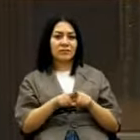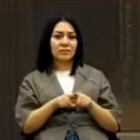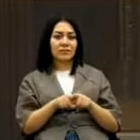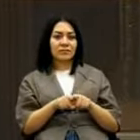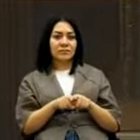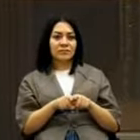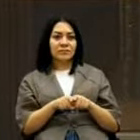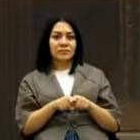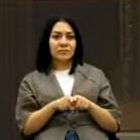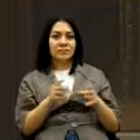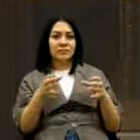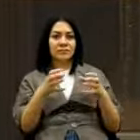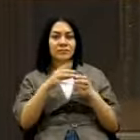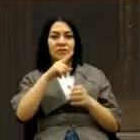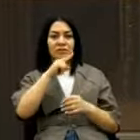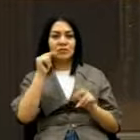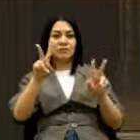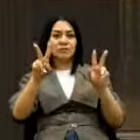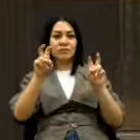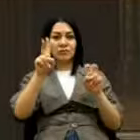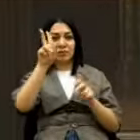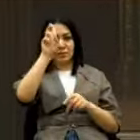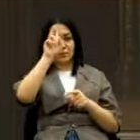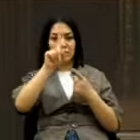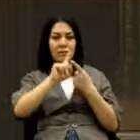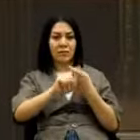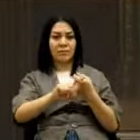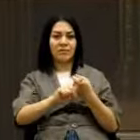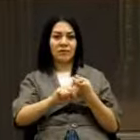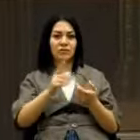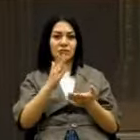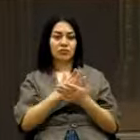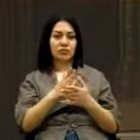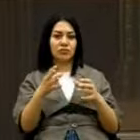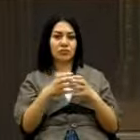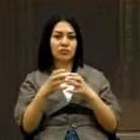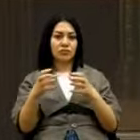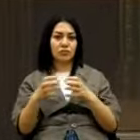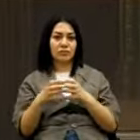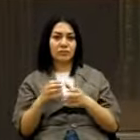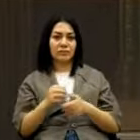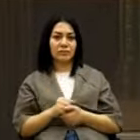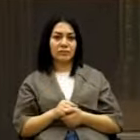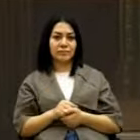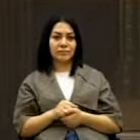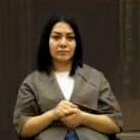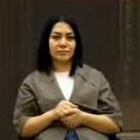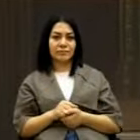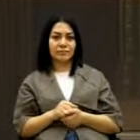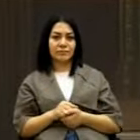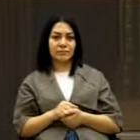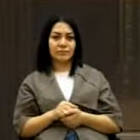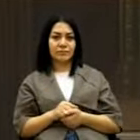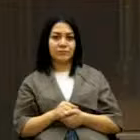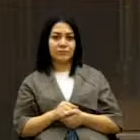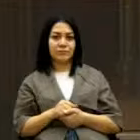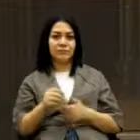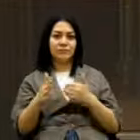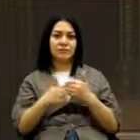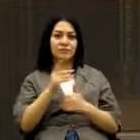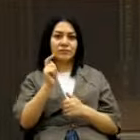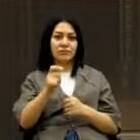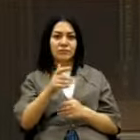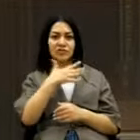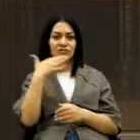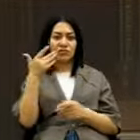vor rusakan petutsyan het afiliatsvats kazmakerputyunere voronk bazmashert sanktsyaneri tak